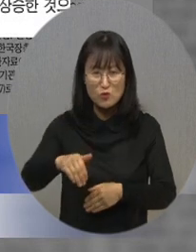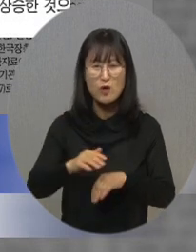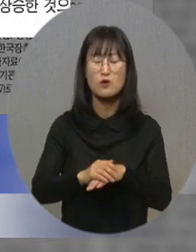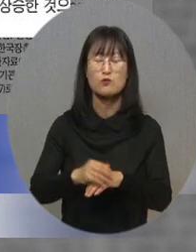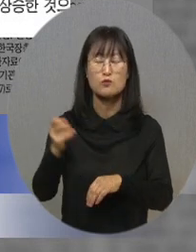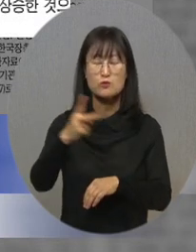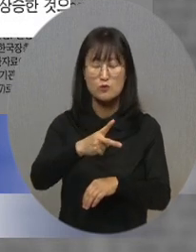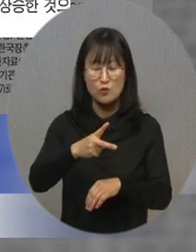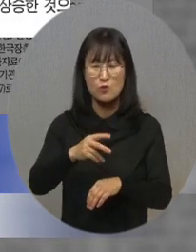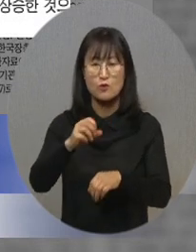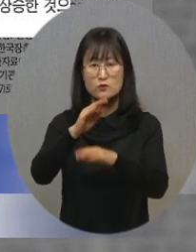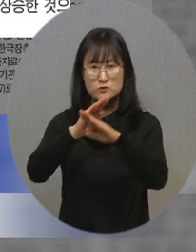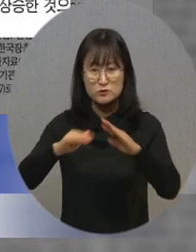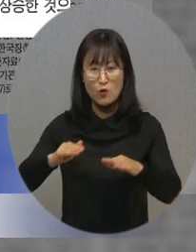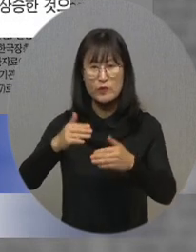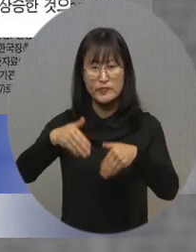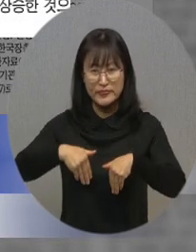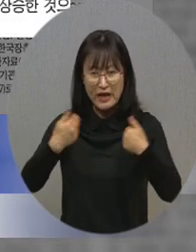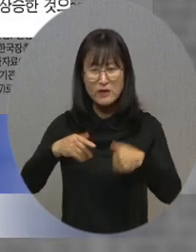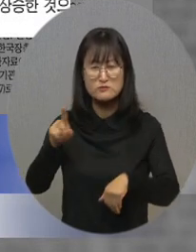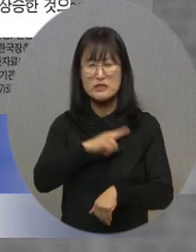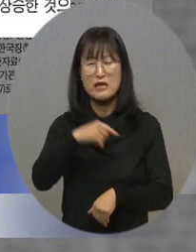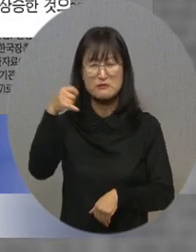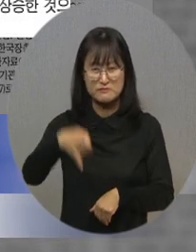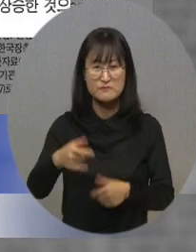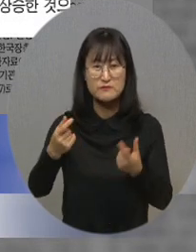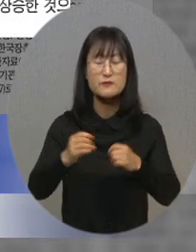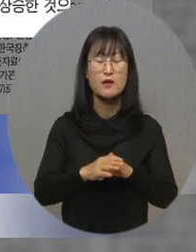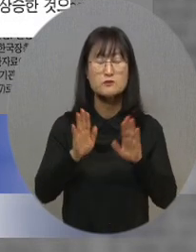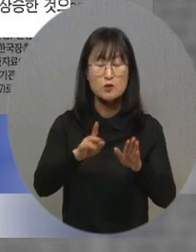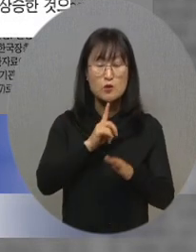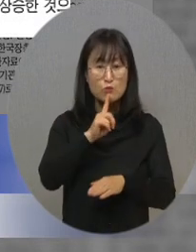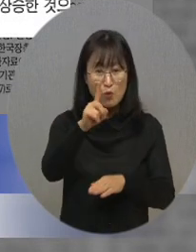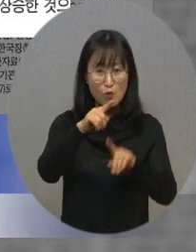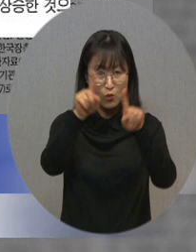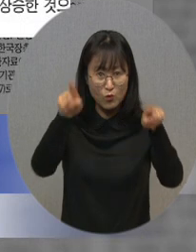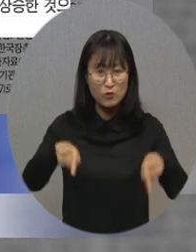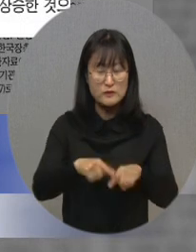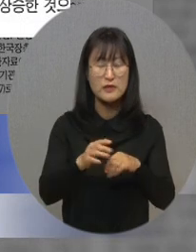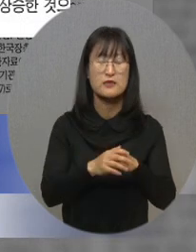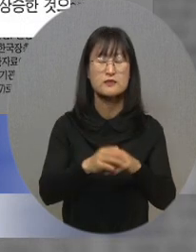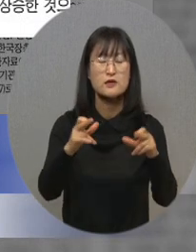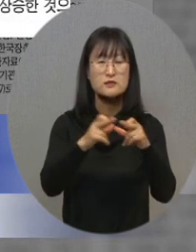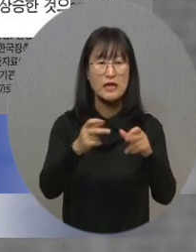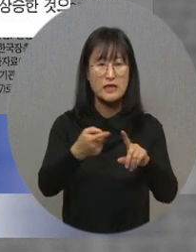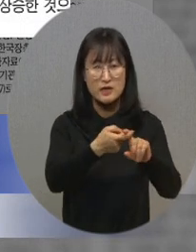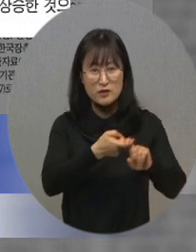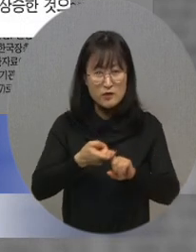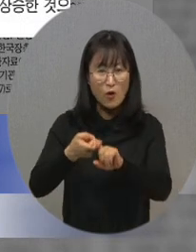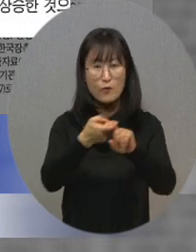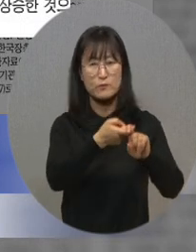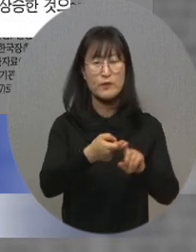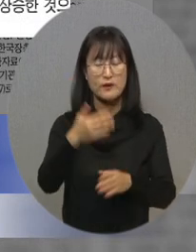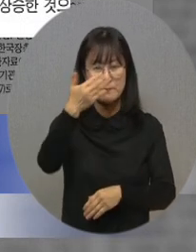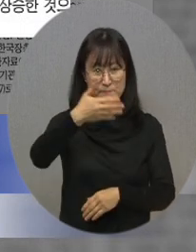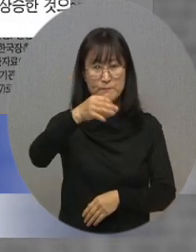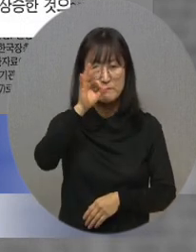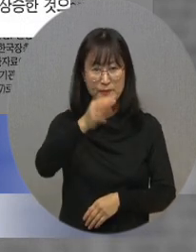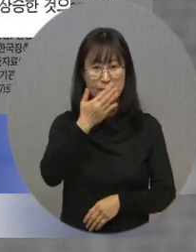폭으로 하락했습니다 한편 이번에 발간된 리포트는 한국 장총 홈페이지에서 열람